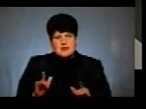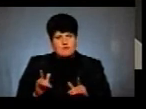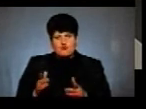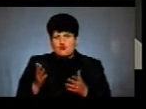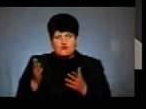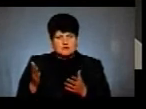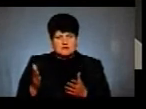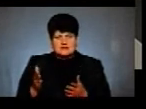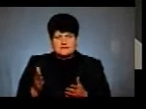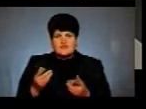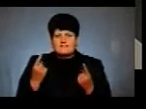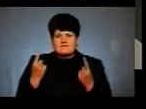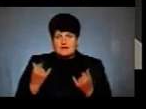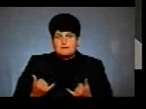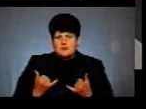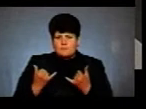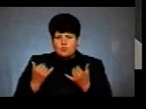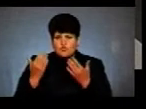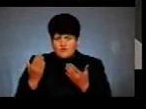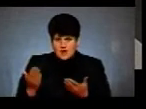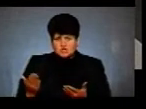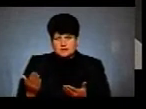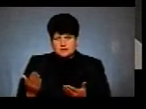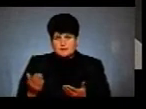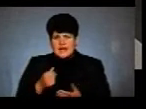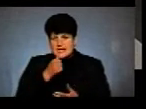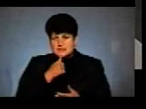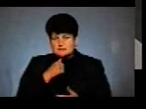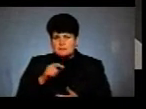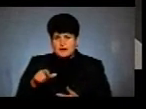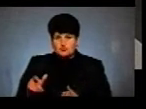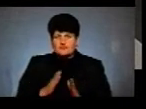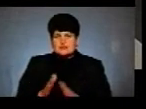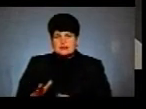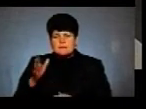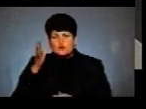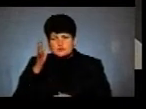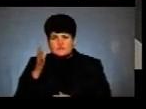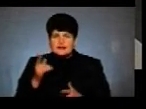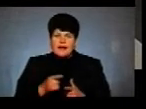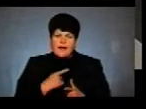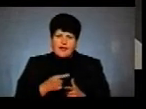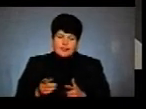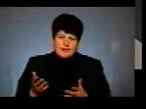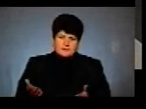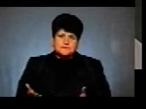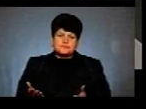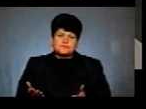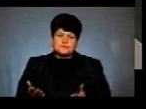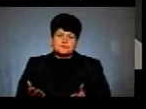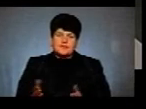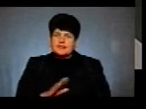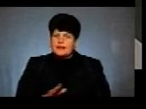із вельми поважним експертом в системі освіти, але